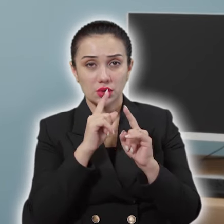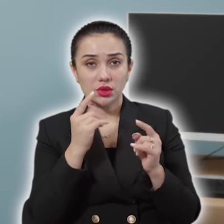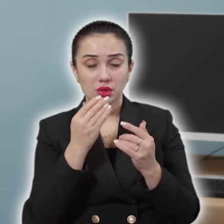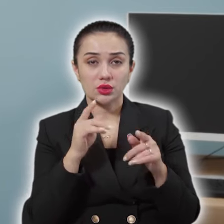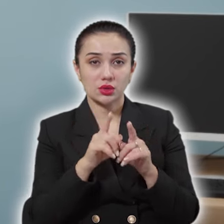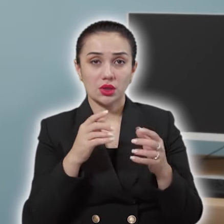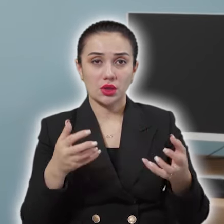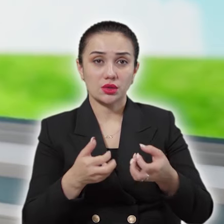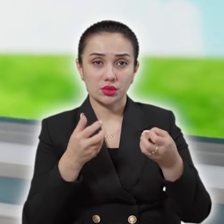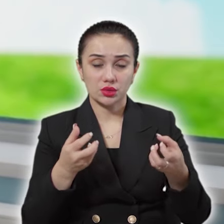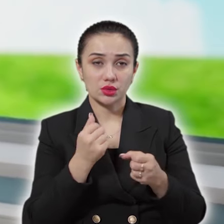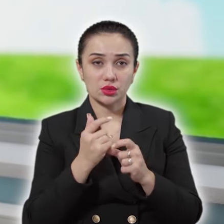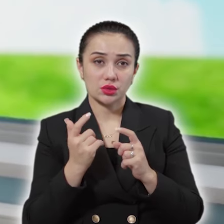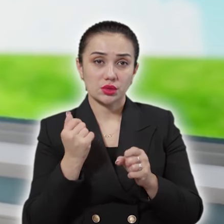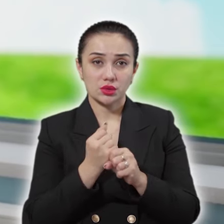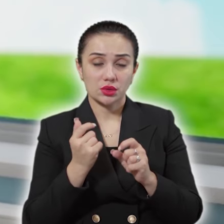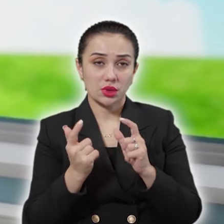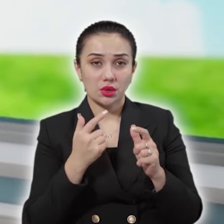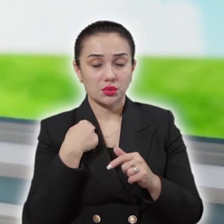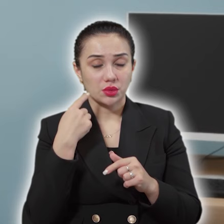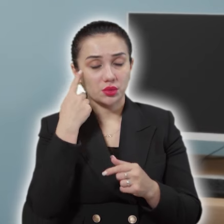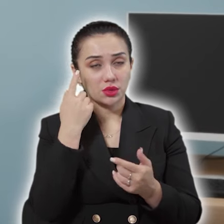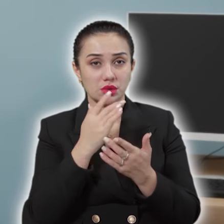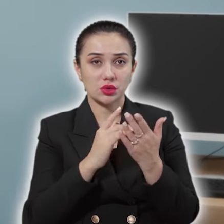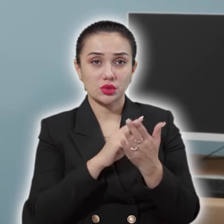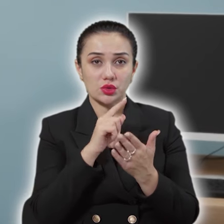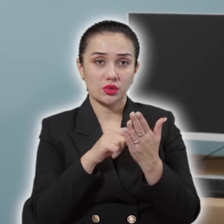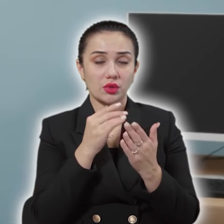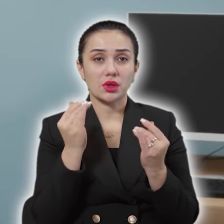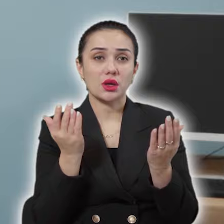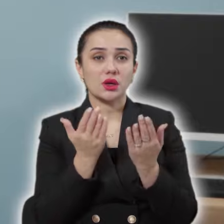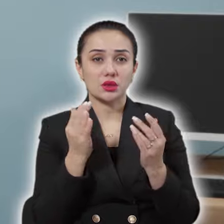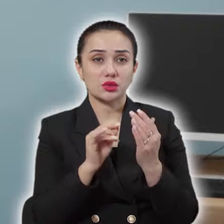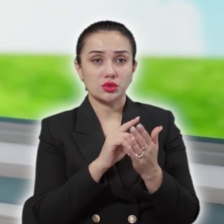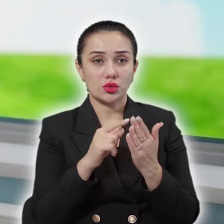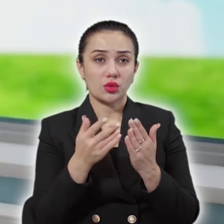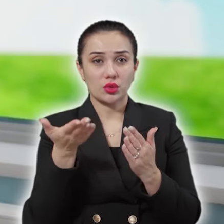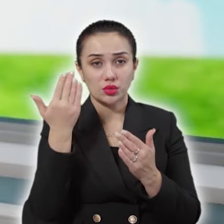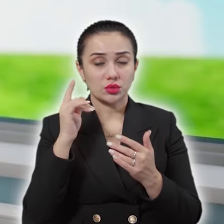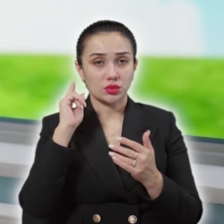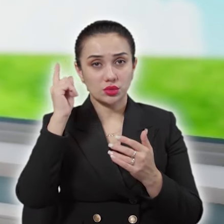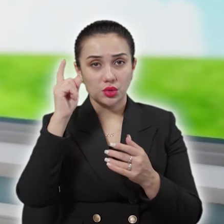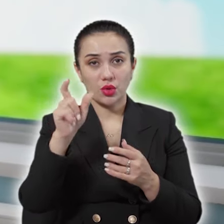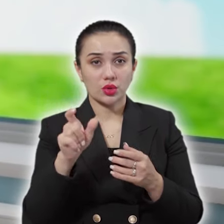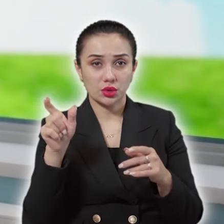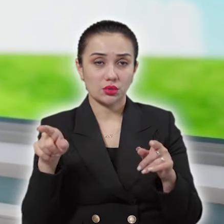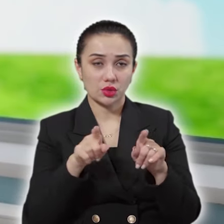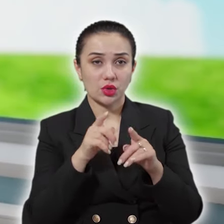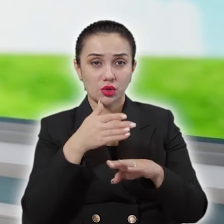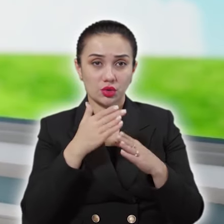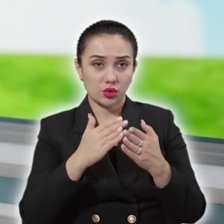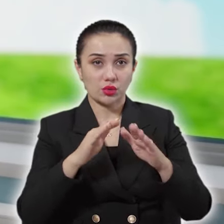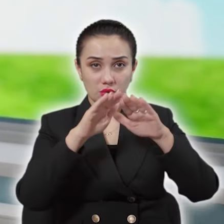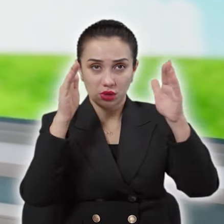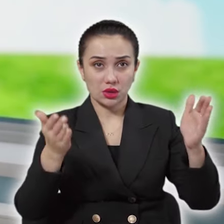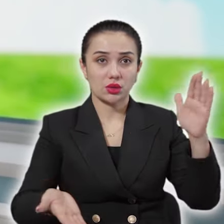xos xamir tayyorlanadi. Meni bitta savol o'ylantiryapti. Xo'sh, qanaqa savol ekan? Oldingi zamonlarda ham odamlar